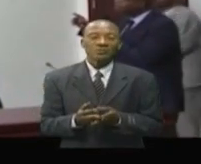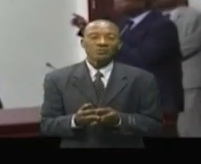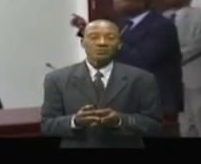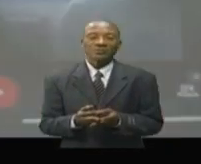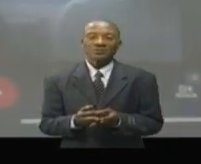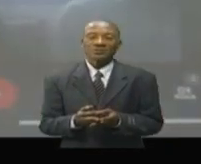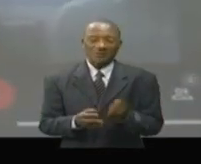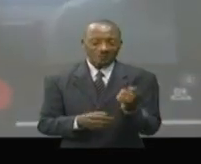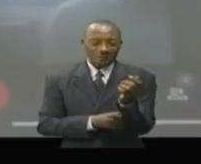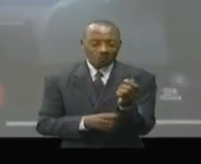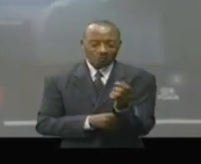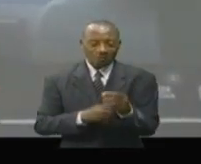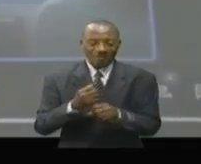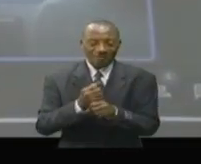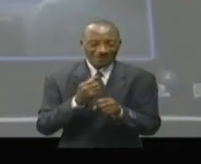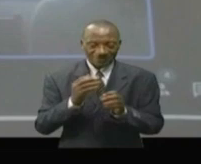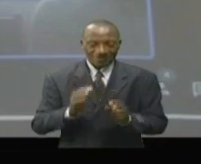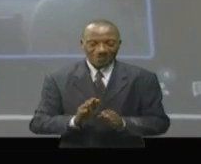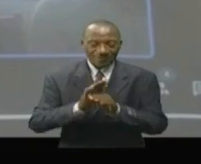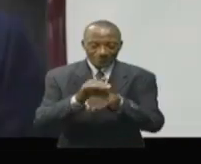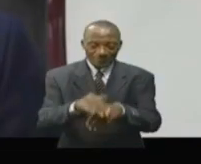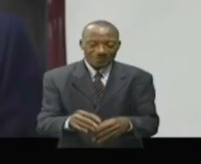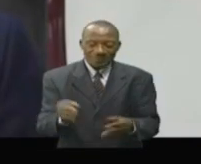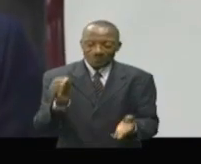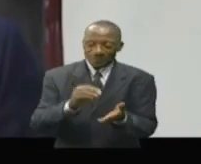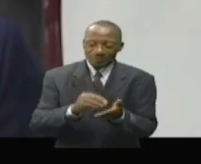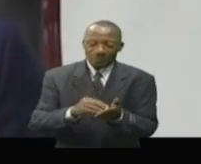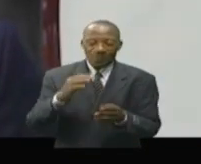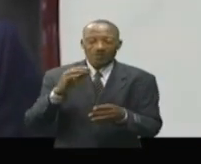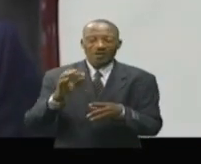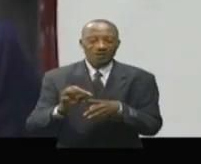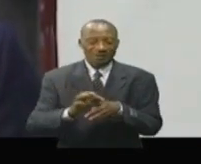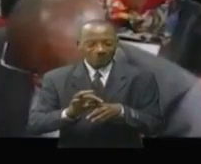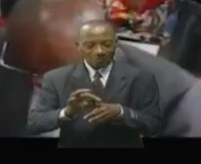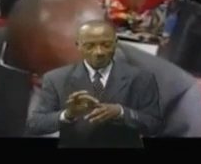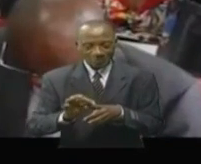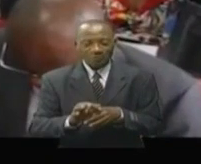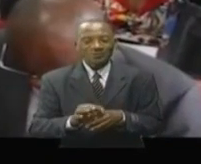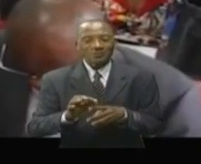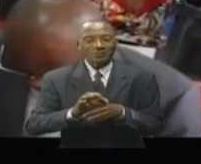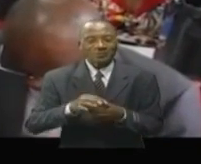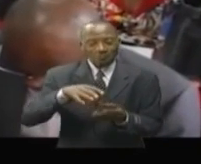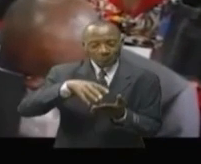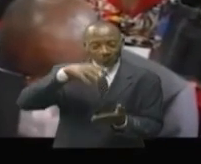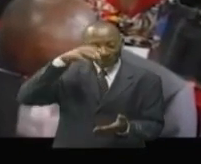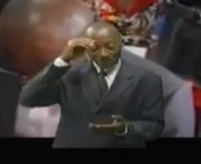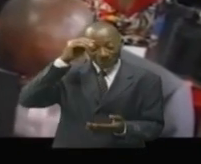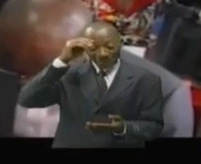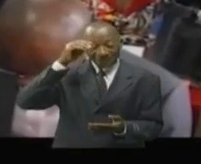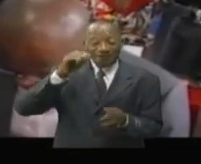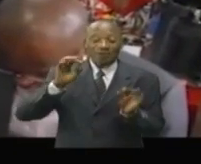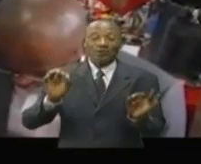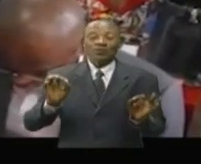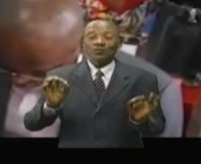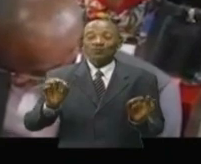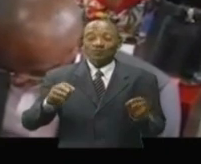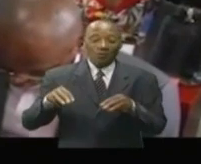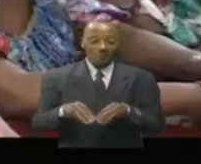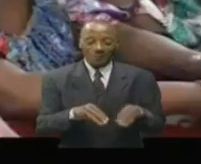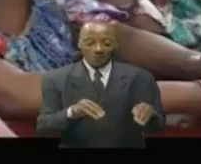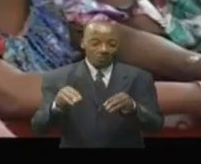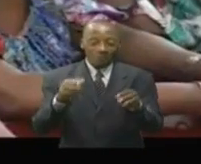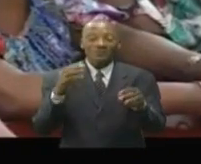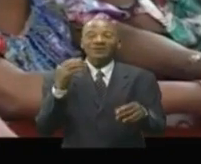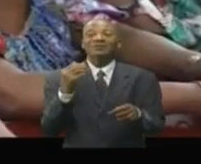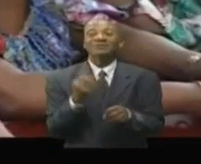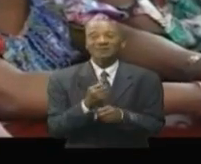provinciales en mode visioconférence pour des échanges devant permettre aux participants à s'approprier les attributions de différentes structures, à avoir